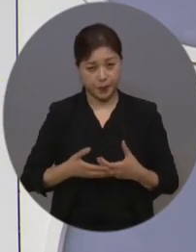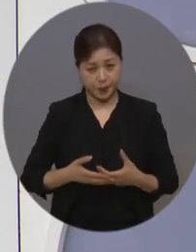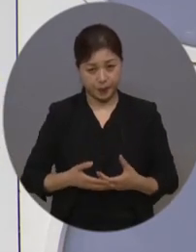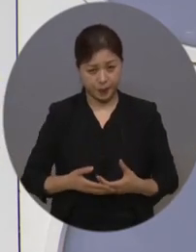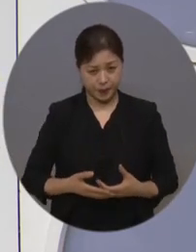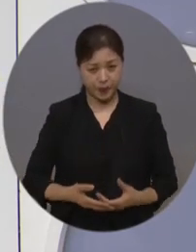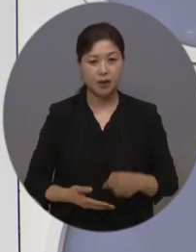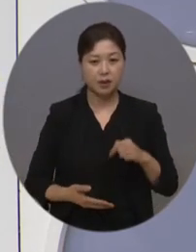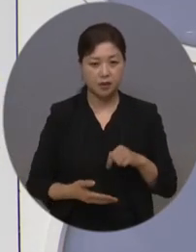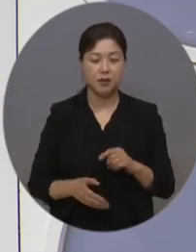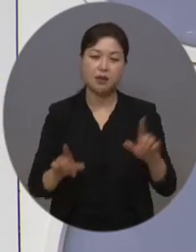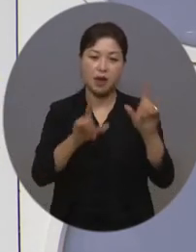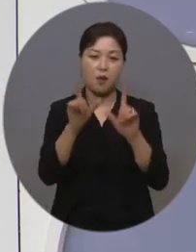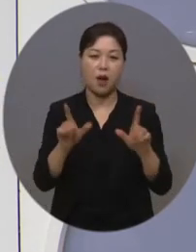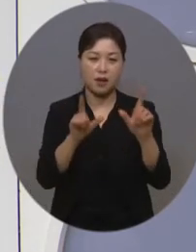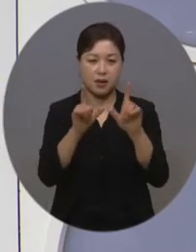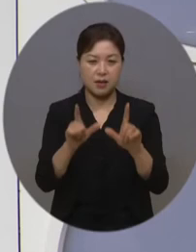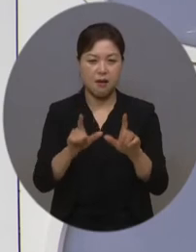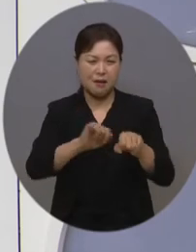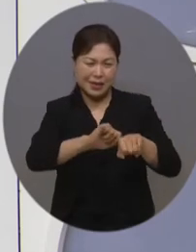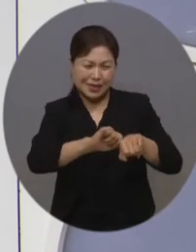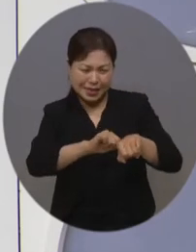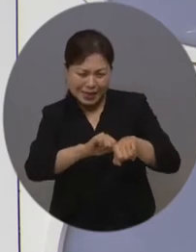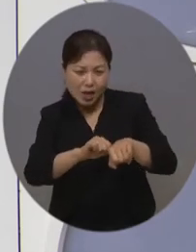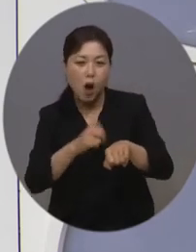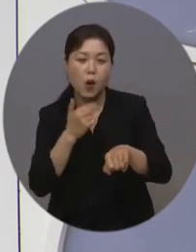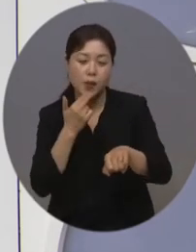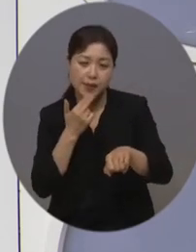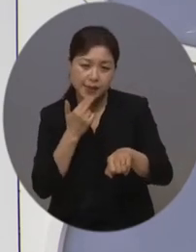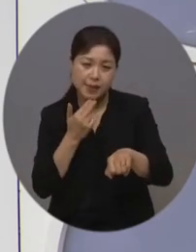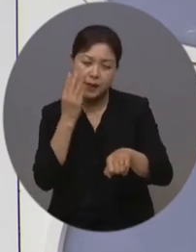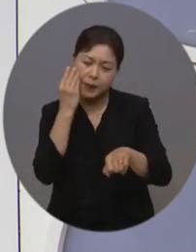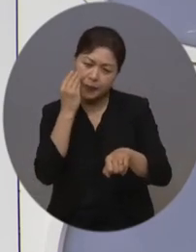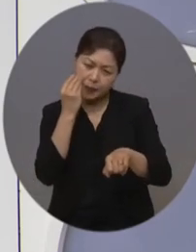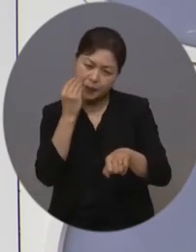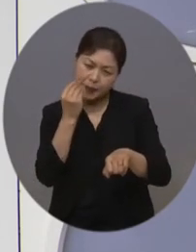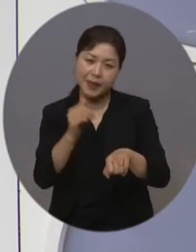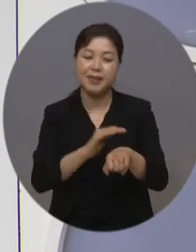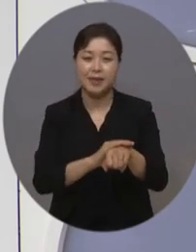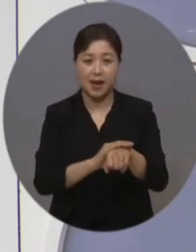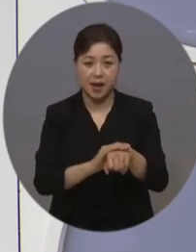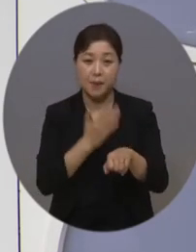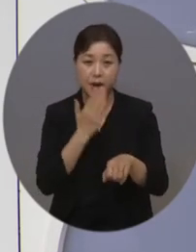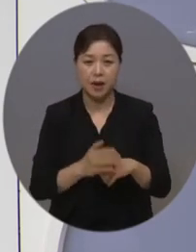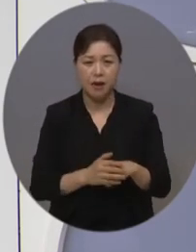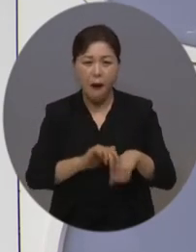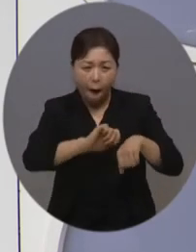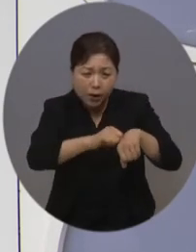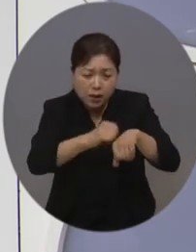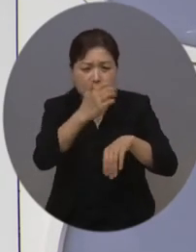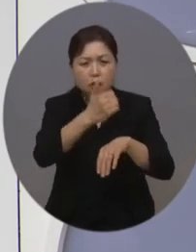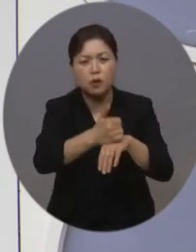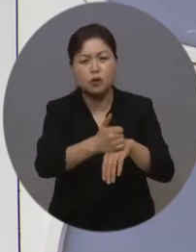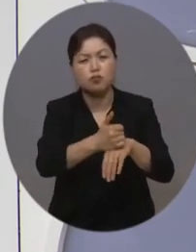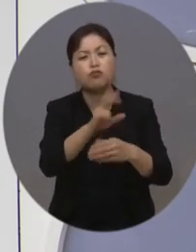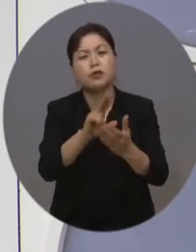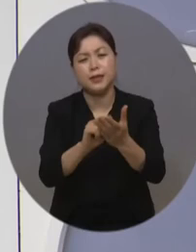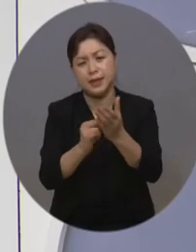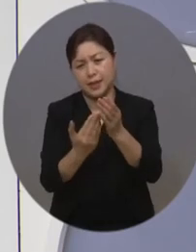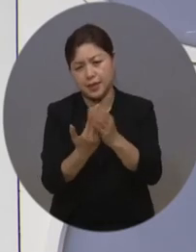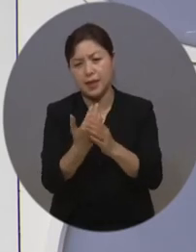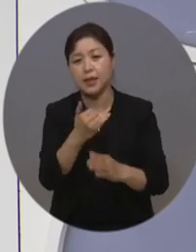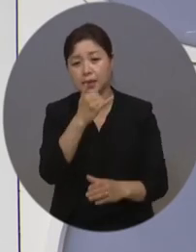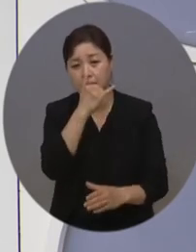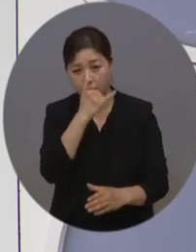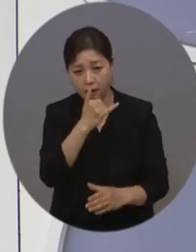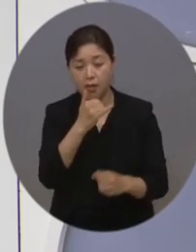없이 편안하게 그게 잘 할 수 있도록, 이렇게 억지로 뭔가를 하면은 이건 안 됩니다. 그렇게 편안하게